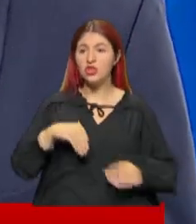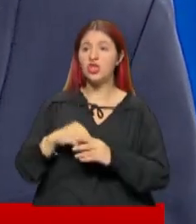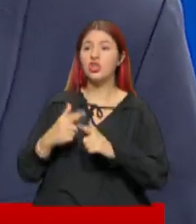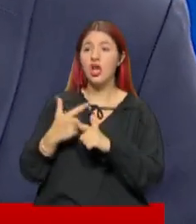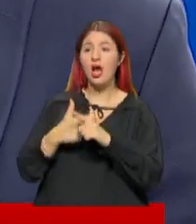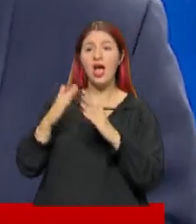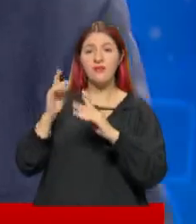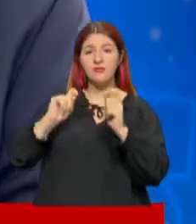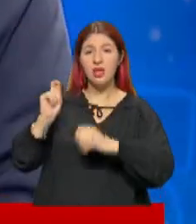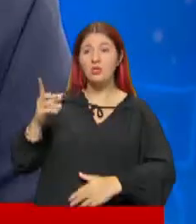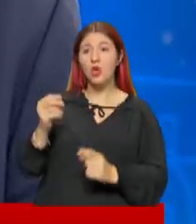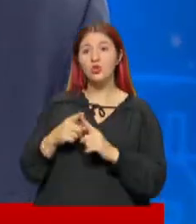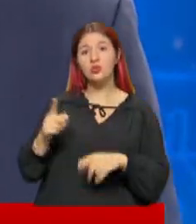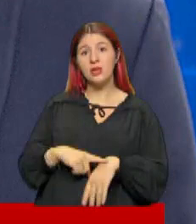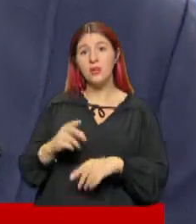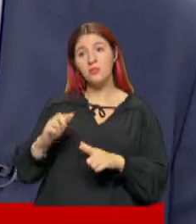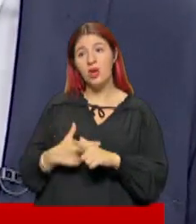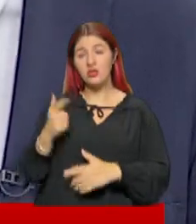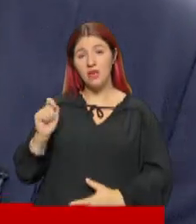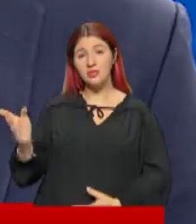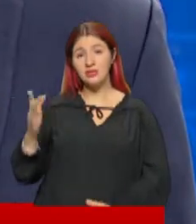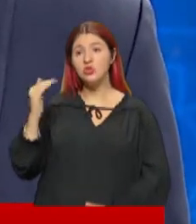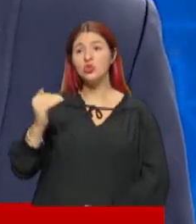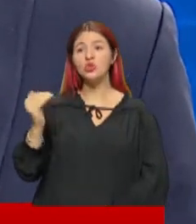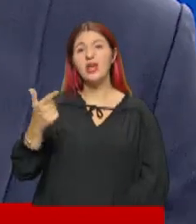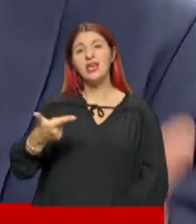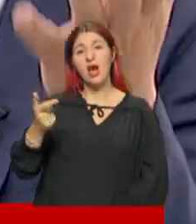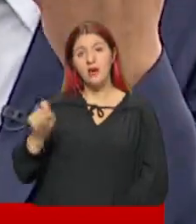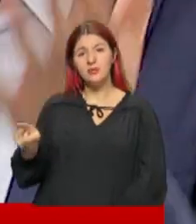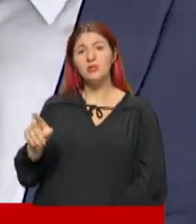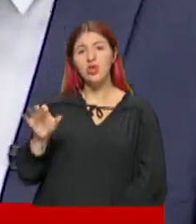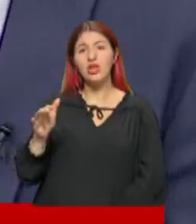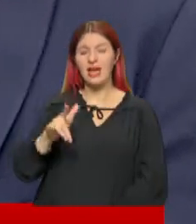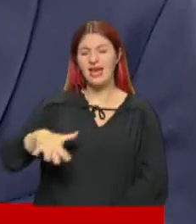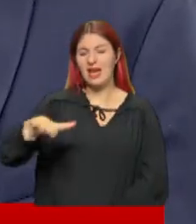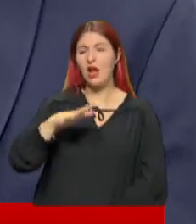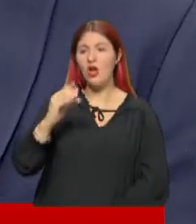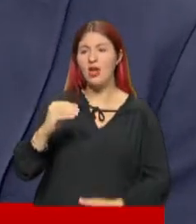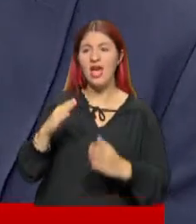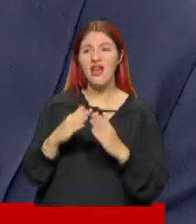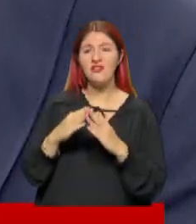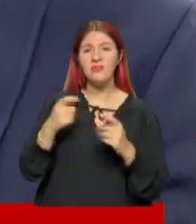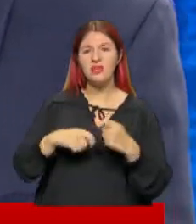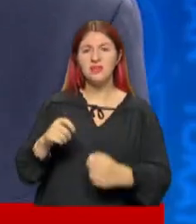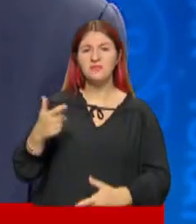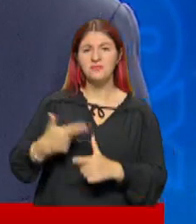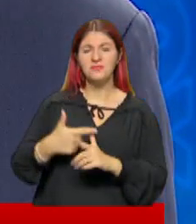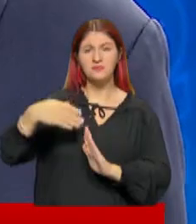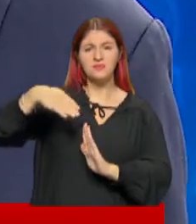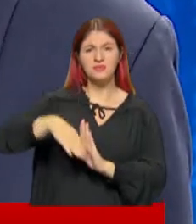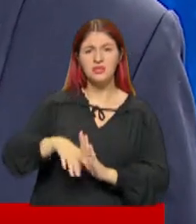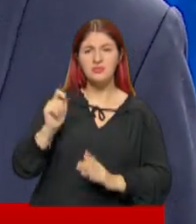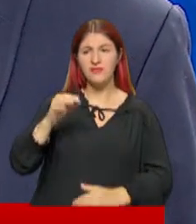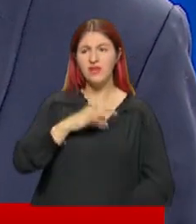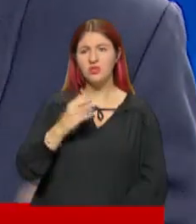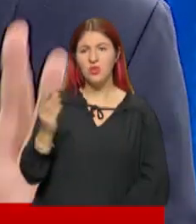kiralık konutlar yapsın TOKİ, daha uzun vadeli projeler yapsın, düşük kiralı yapsın. Böylece genel olarak konut piyasasındaki kiraların aşağı doğru